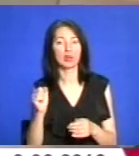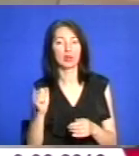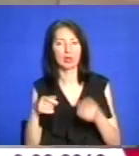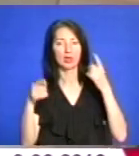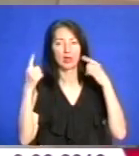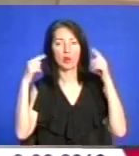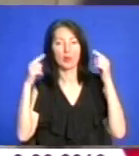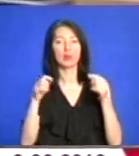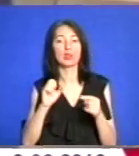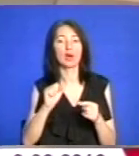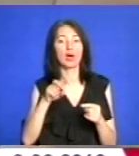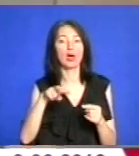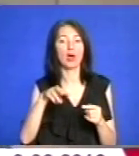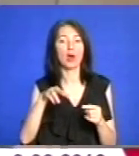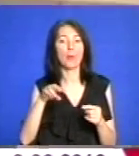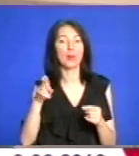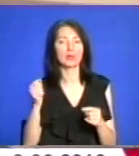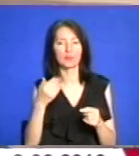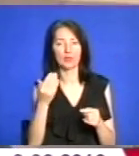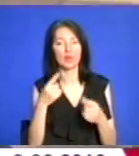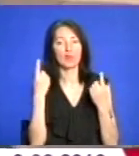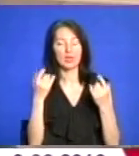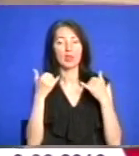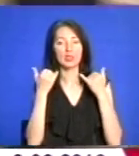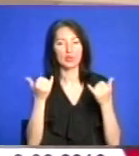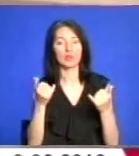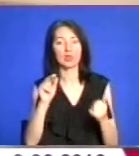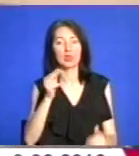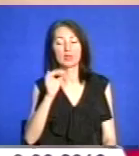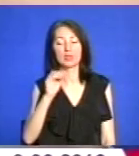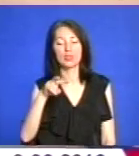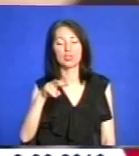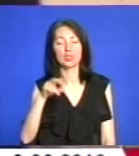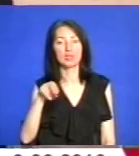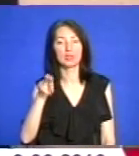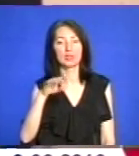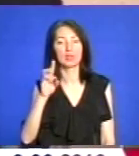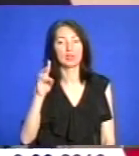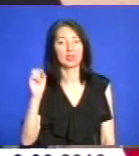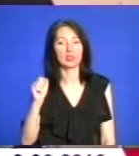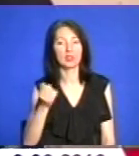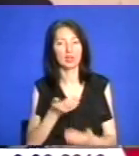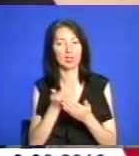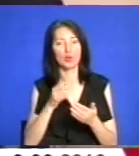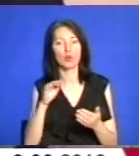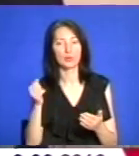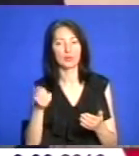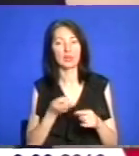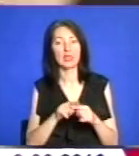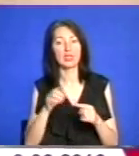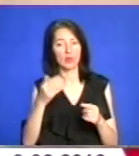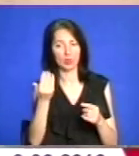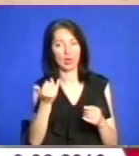анімації «Амбен». То ти велика шанувальниця Children Кінофест. Так. Які у тебе враження після переглянутого? Чи